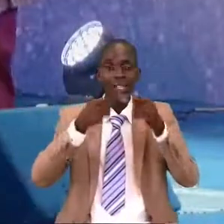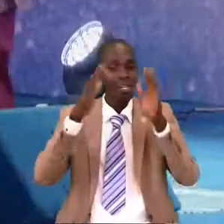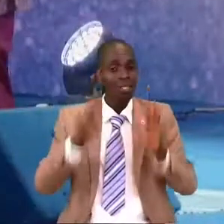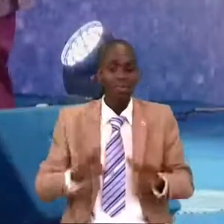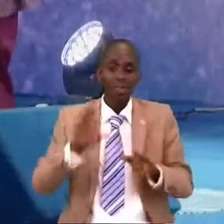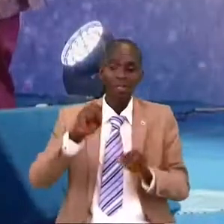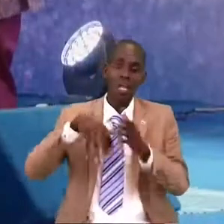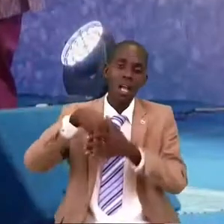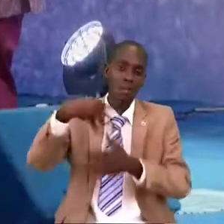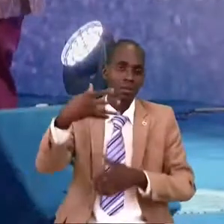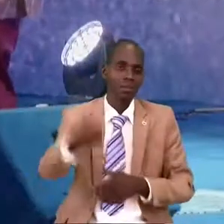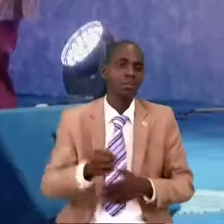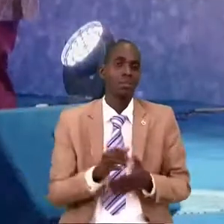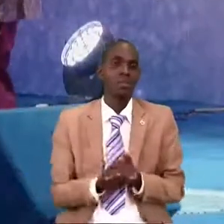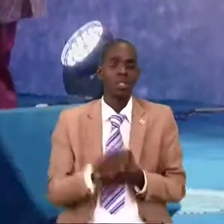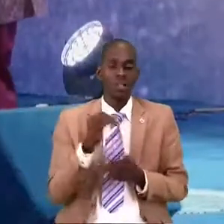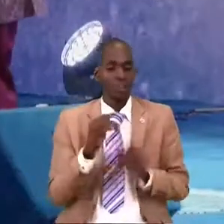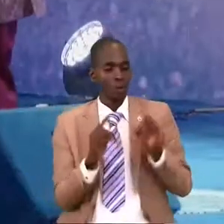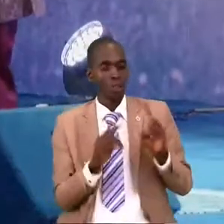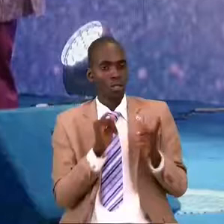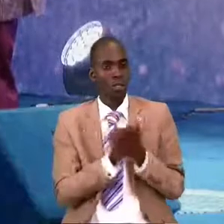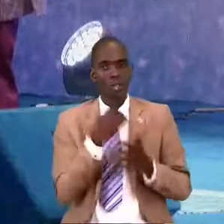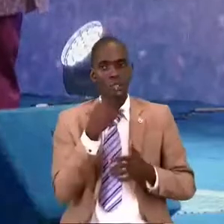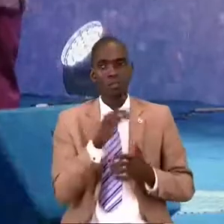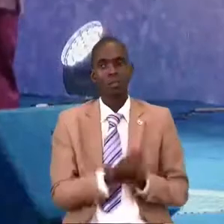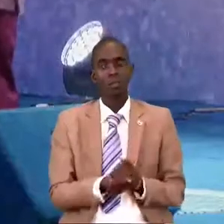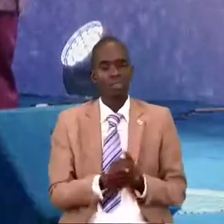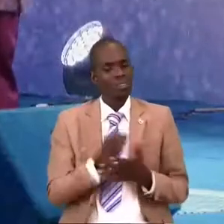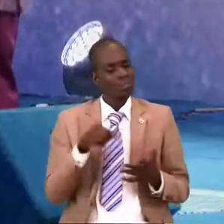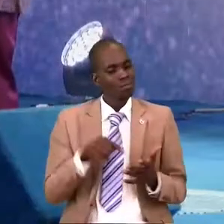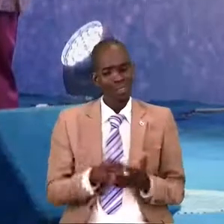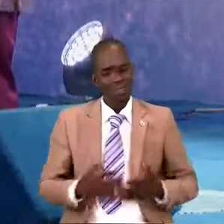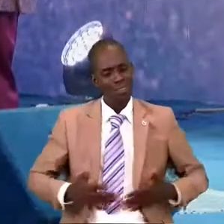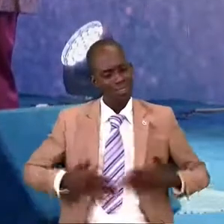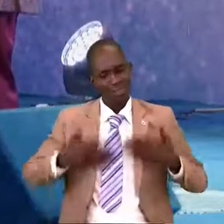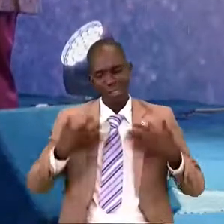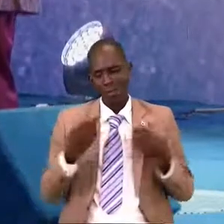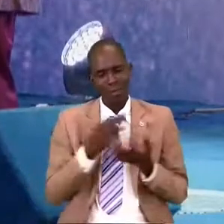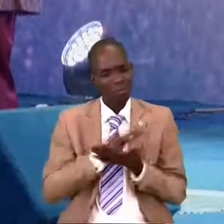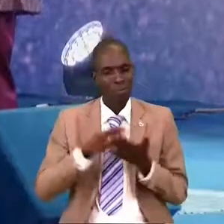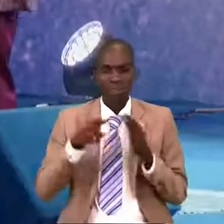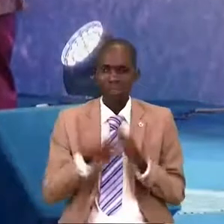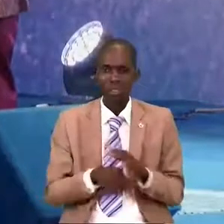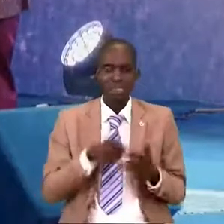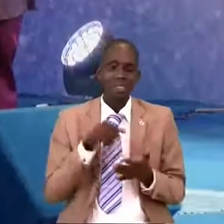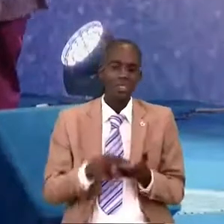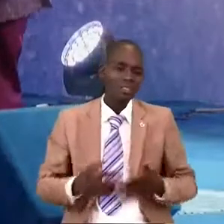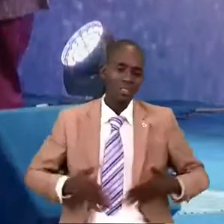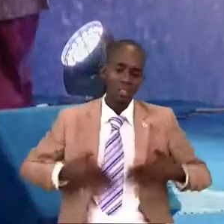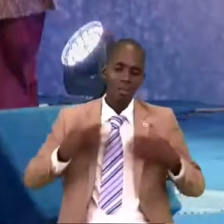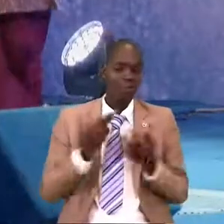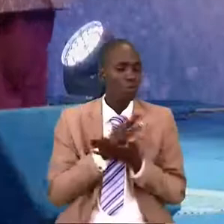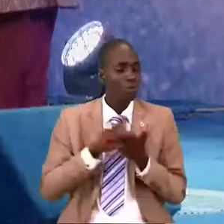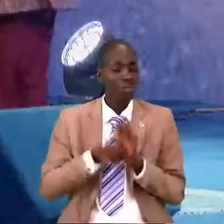justice-là et cette vie de sainteté, je suis fatigué, j'abandonne. Et la voix parle